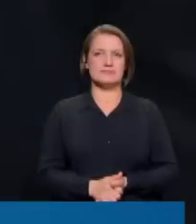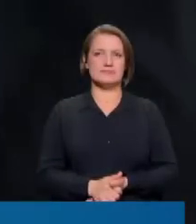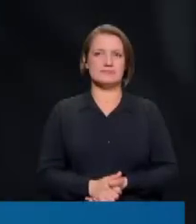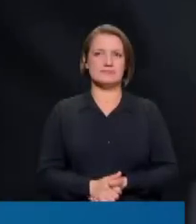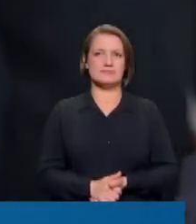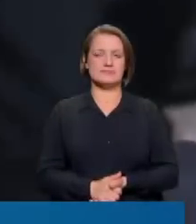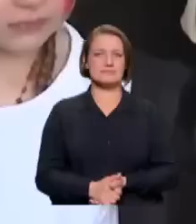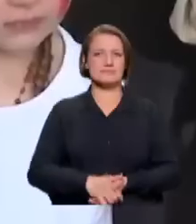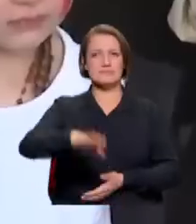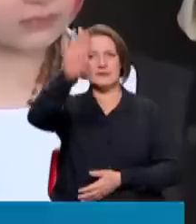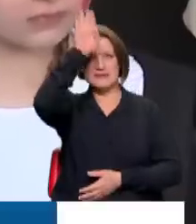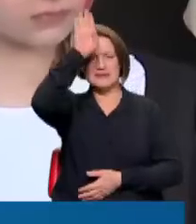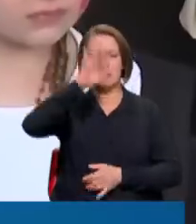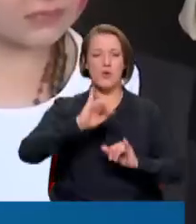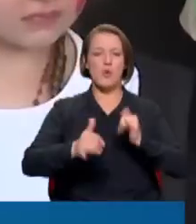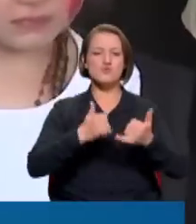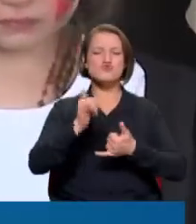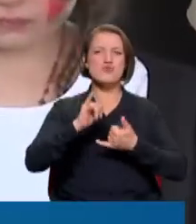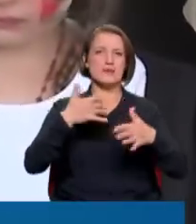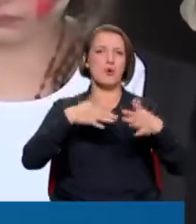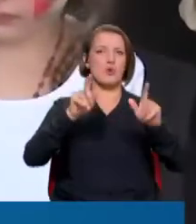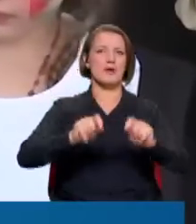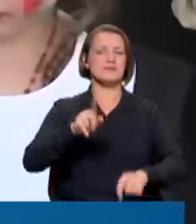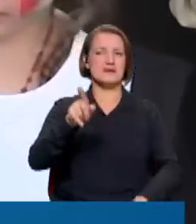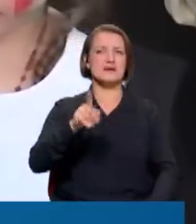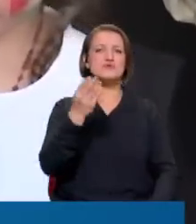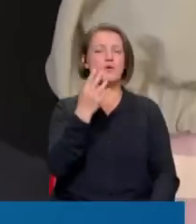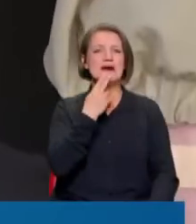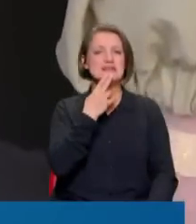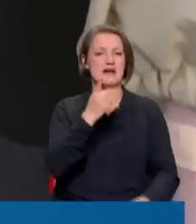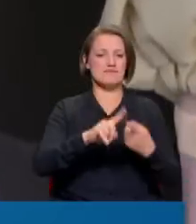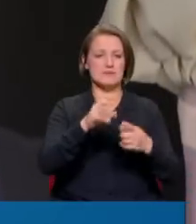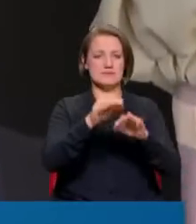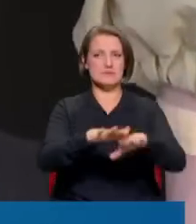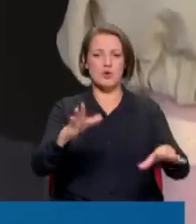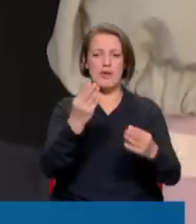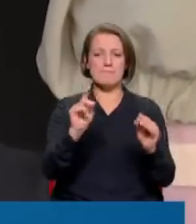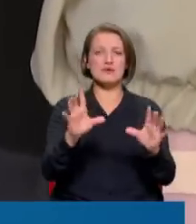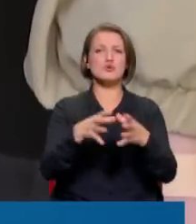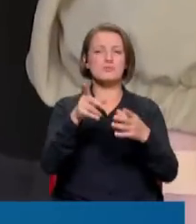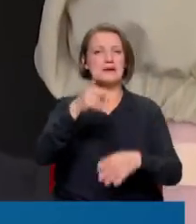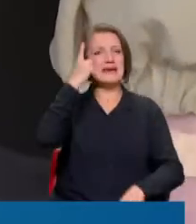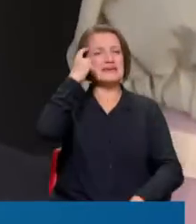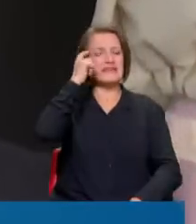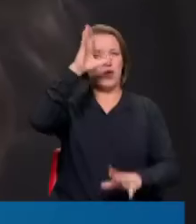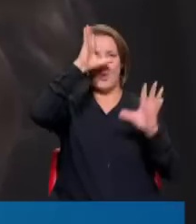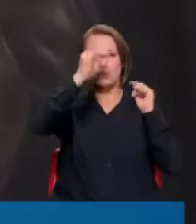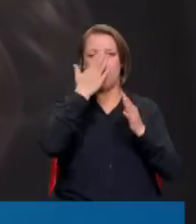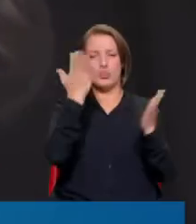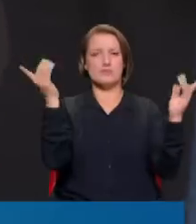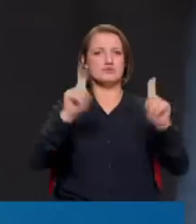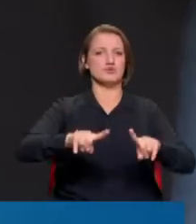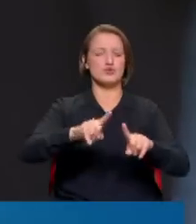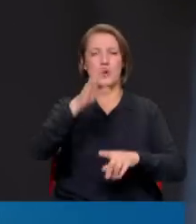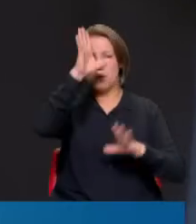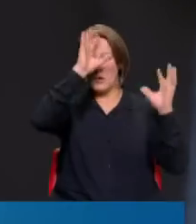geldi istanbul' is oyuncaklı protesto vardı çoğunluğu kadınlar ve çocuklardan oluşan bir grup İsrail konsoloslu önünde buluştu